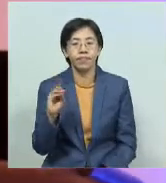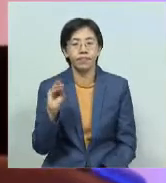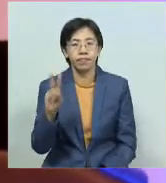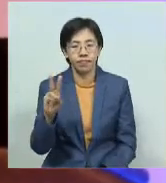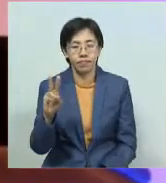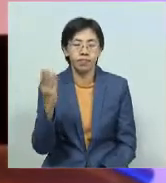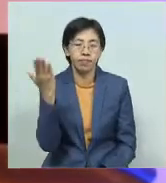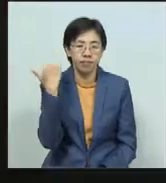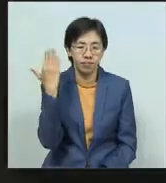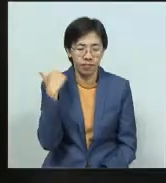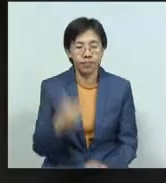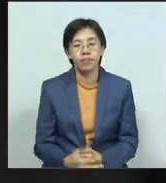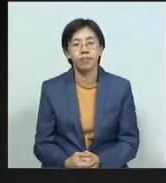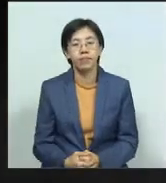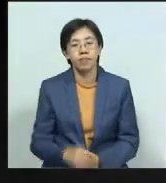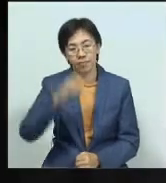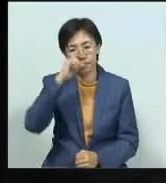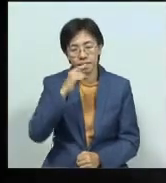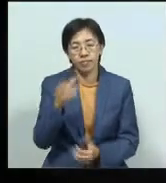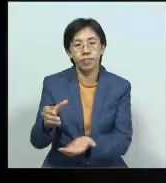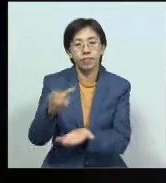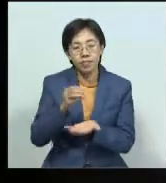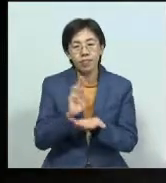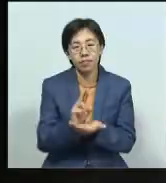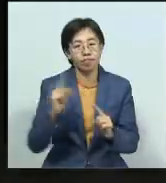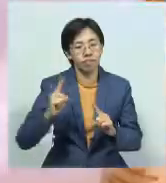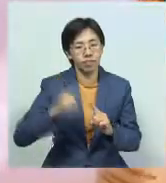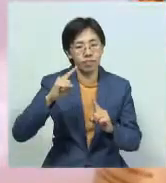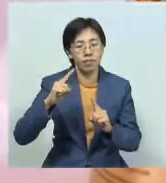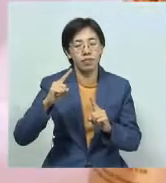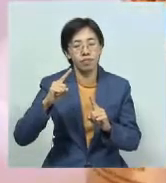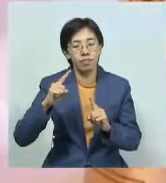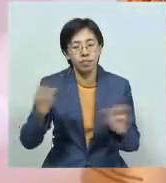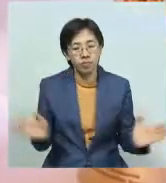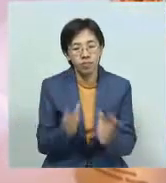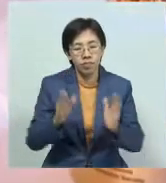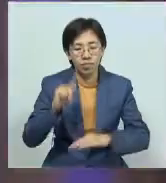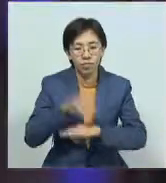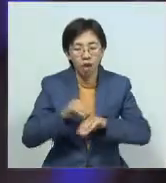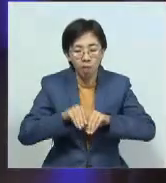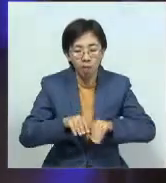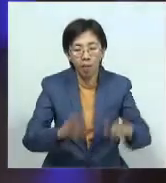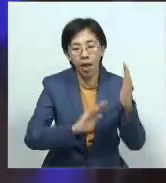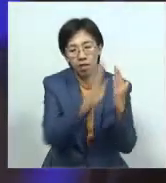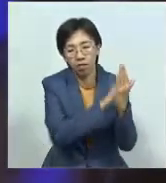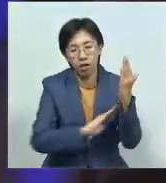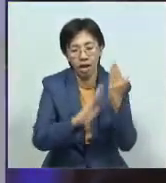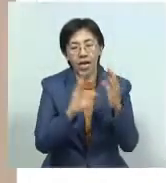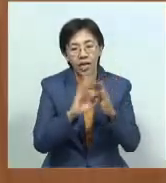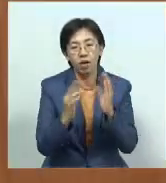ที่ผ่านมาและไทยก็คว้ารางวัลชนะเลิศด้านโครงสร้างพื้นฐานสารสนเทศและการสื่อส